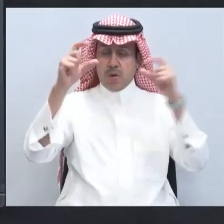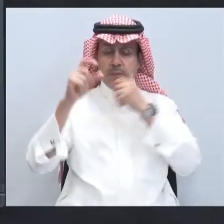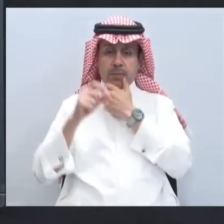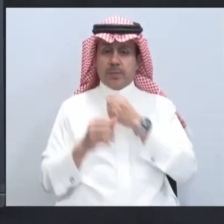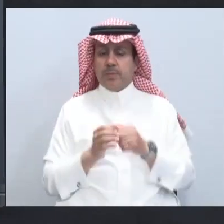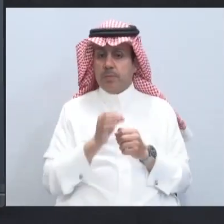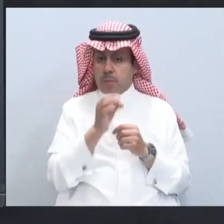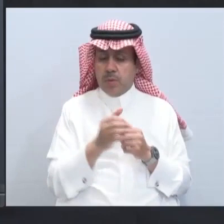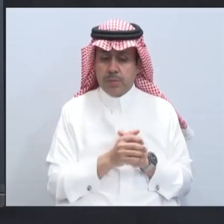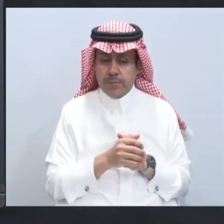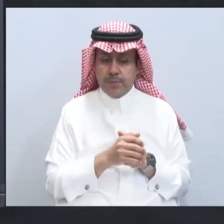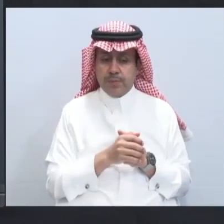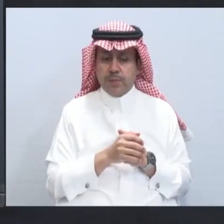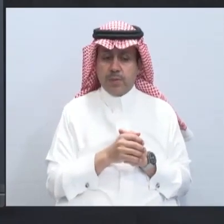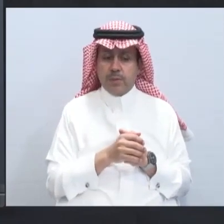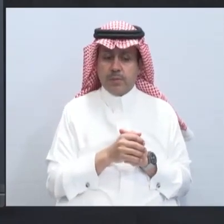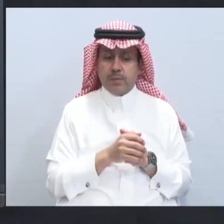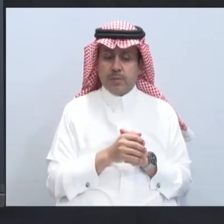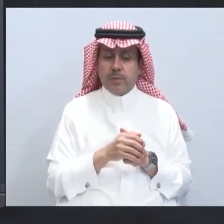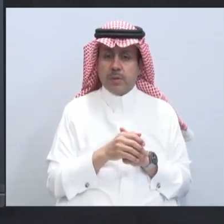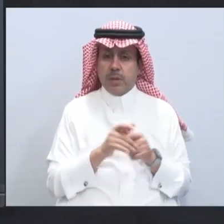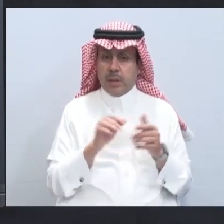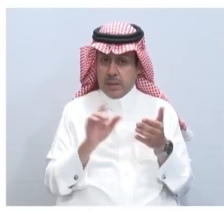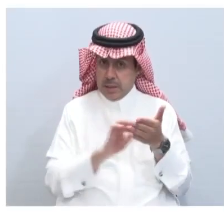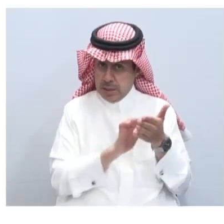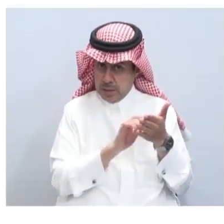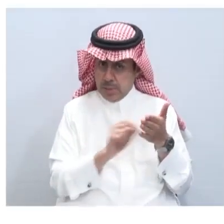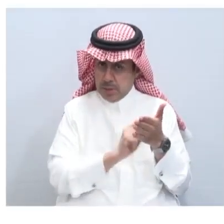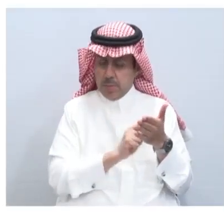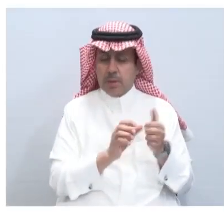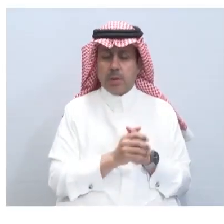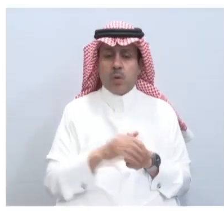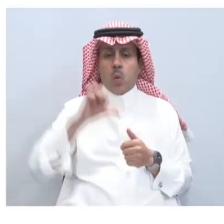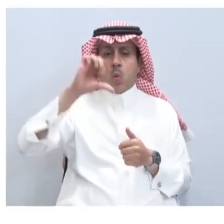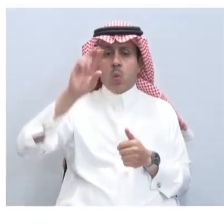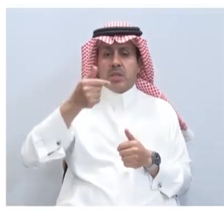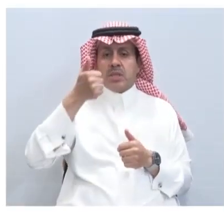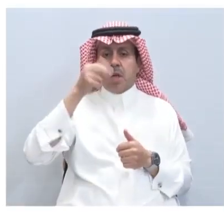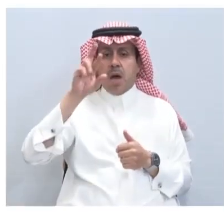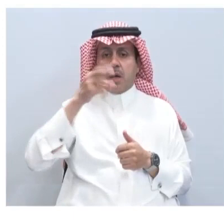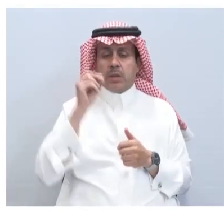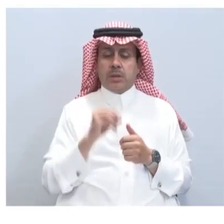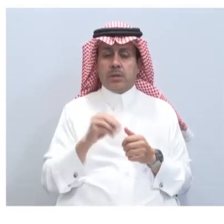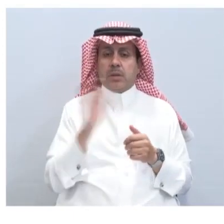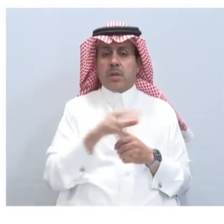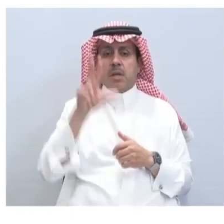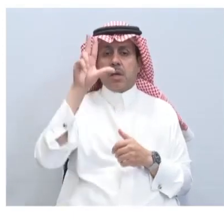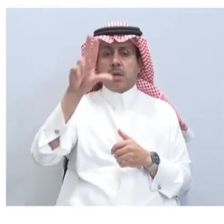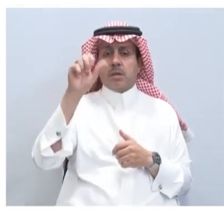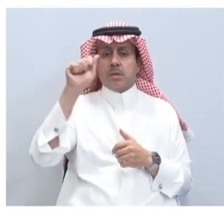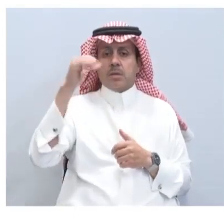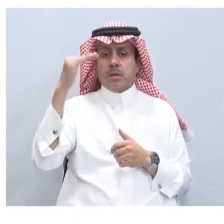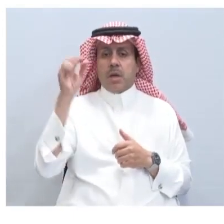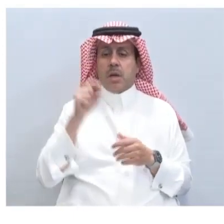ليس عليك الا سواء تقوم بادخال مثل ما هو لديك بالصوره تقوم بادخال المكان